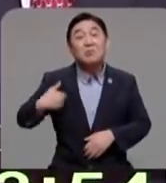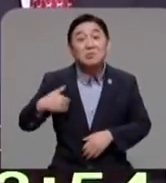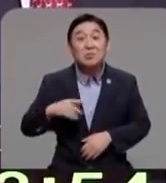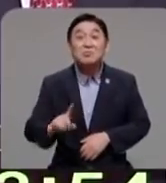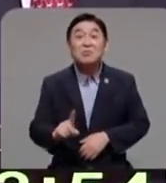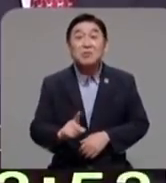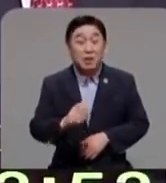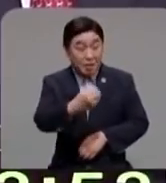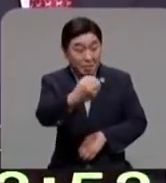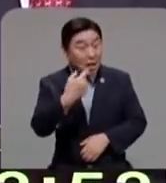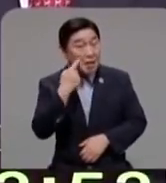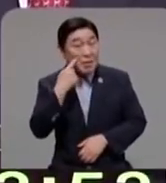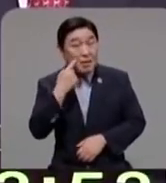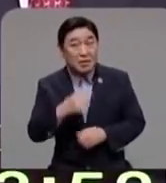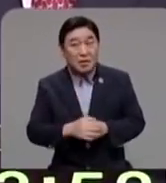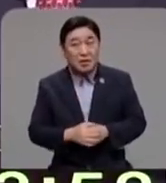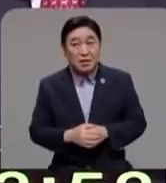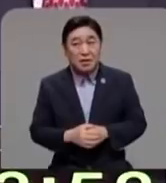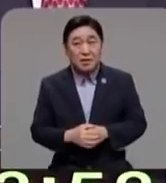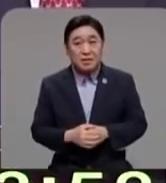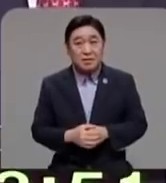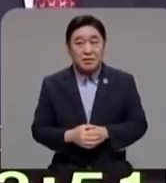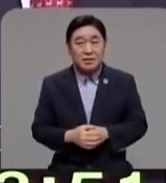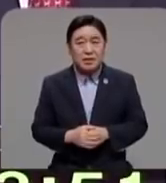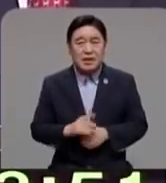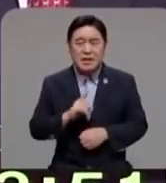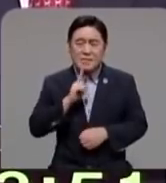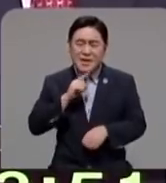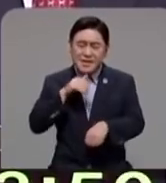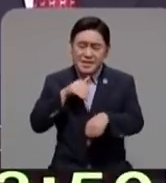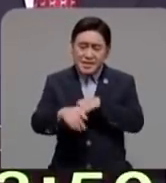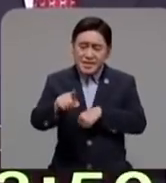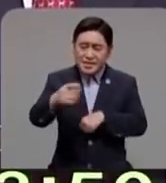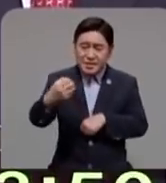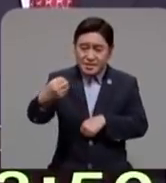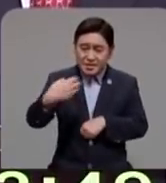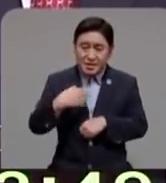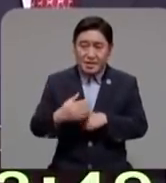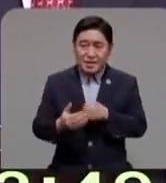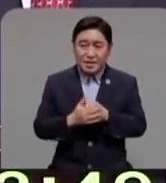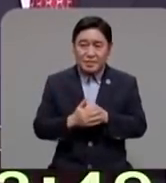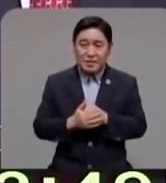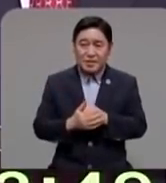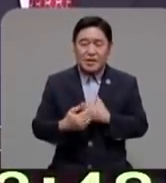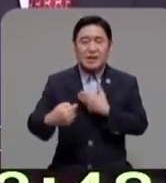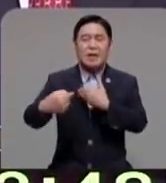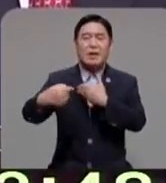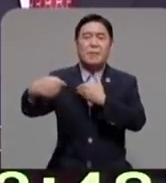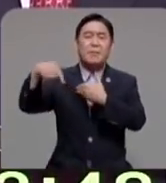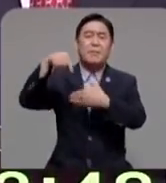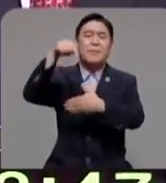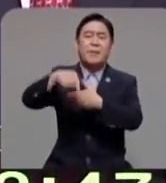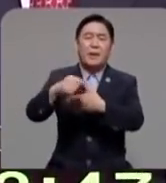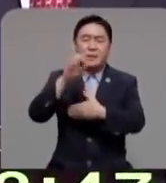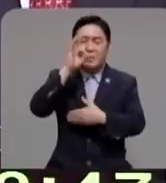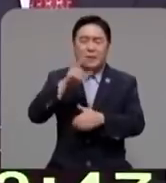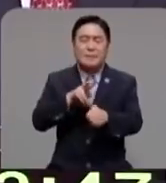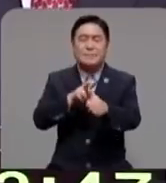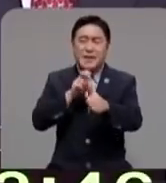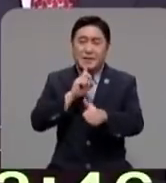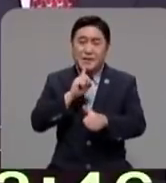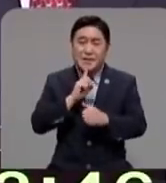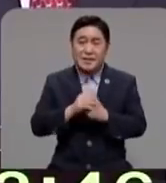보세요. 똑 말하는 투가 그런 식으로 말을 하니까 밖에서 보시는 사람들이 얄밉다고 합니다.